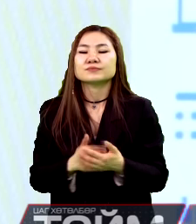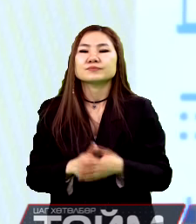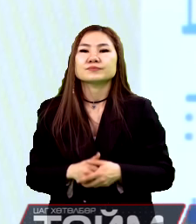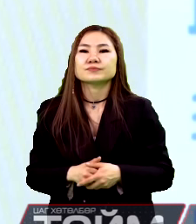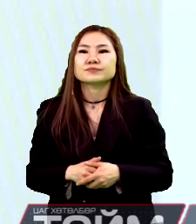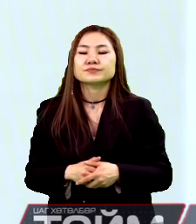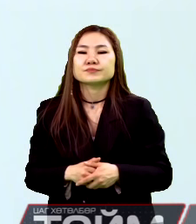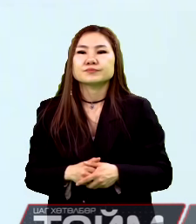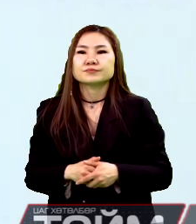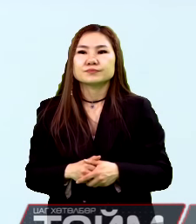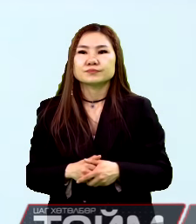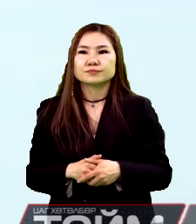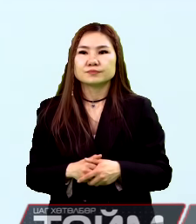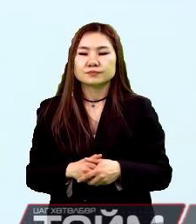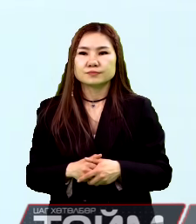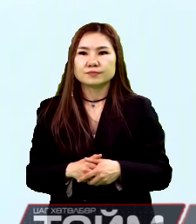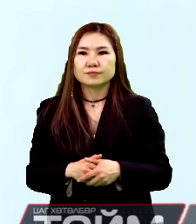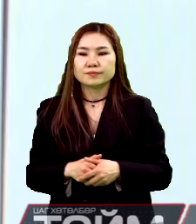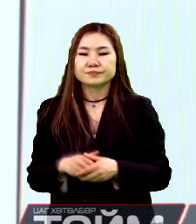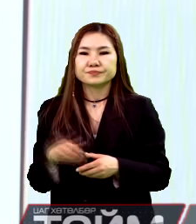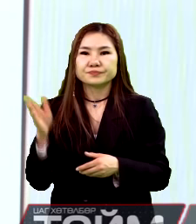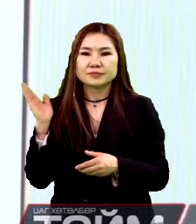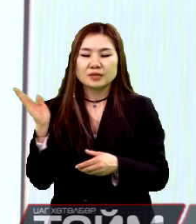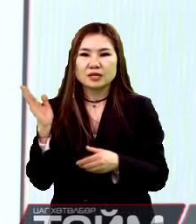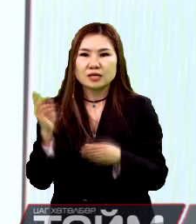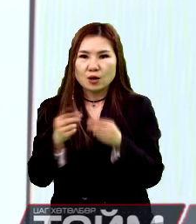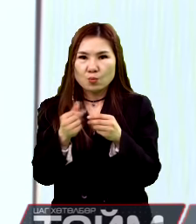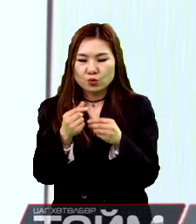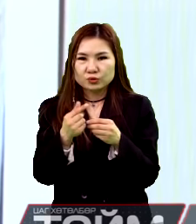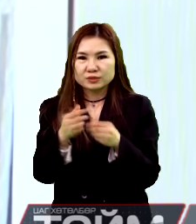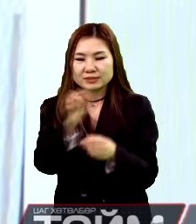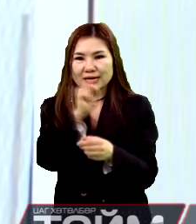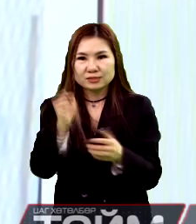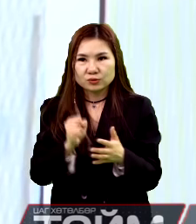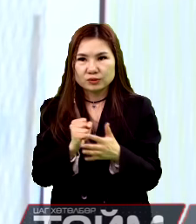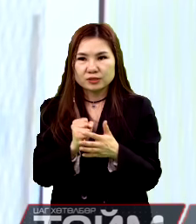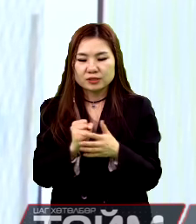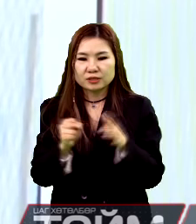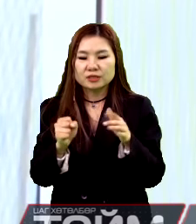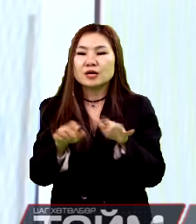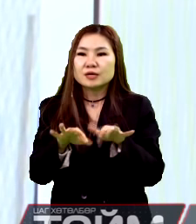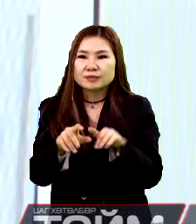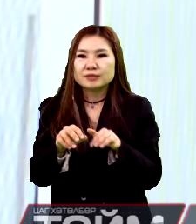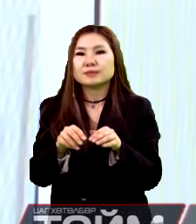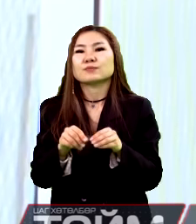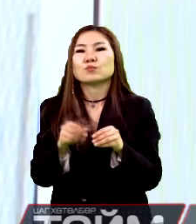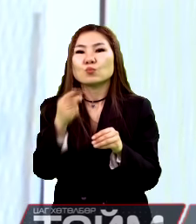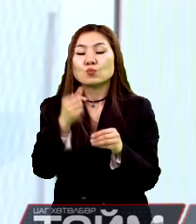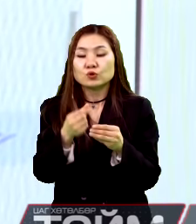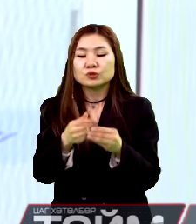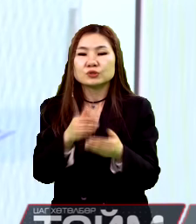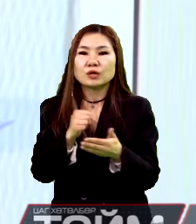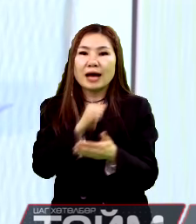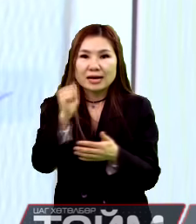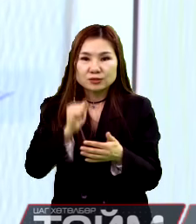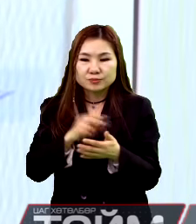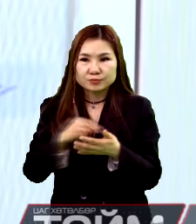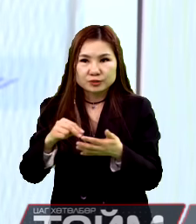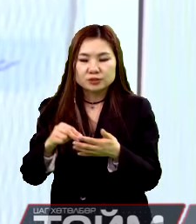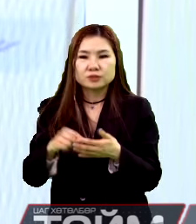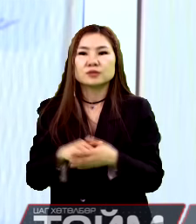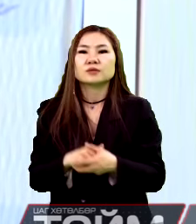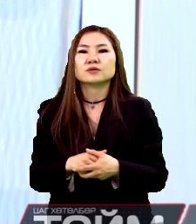дөрж байгаа хэснэр ер нь ингээд хоёр талтай л яг ингээд тийм одоо их мөнгөний асуудлыг тэгээд ингээд бичээд суудлын болохоор бас нэг үнэмшлиг юм